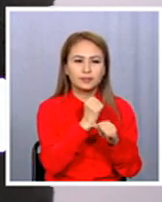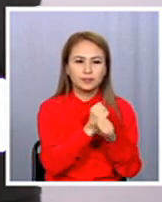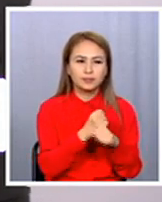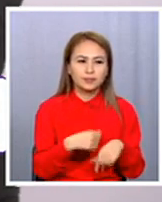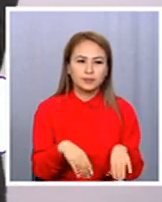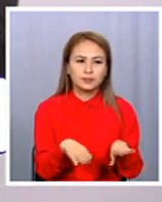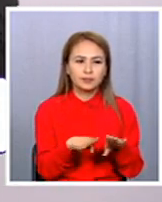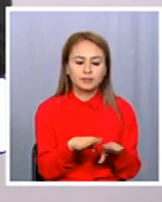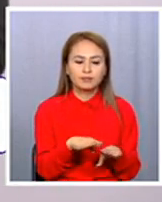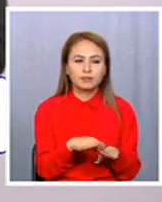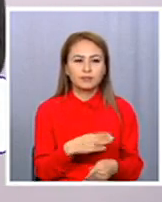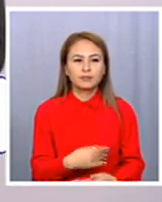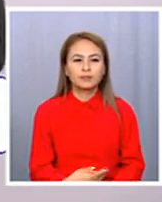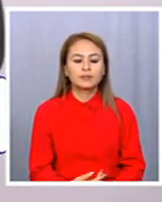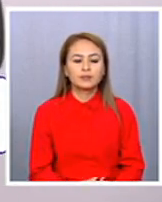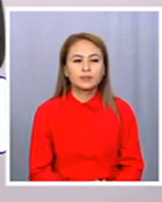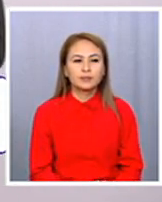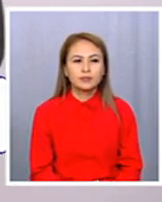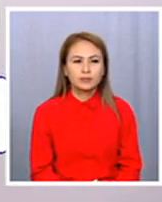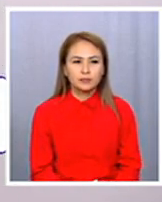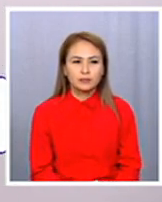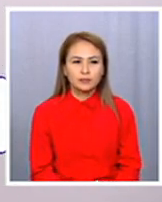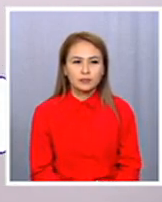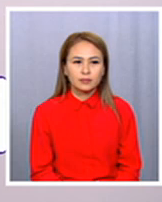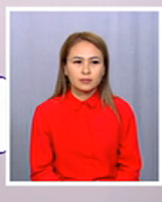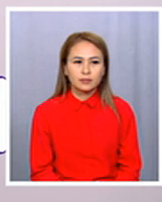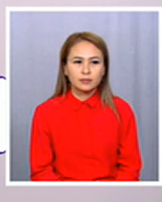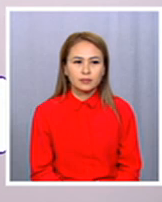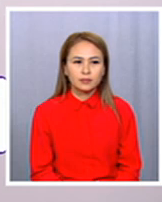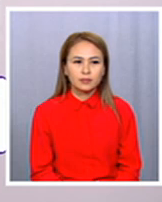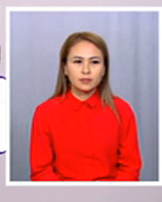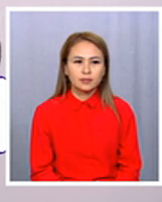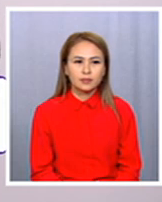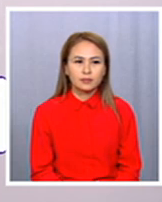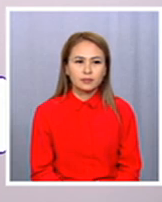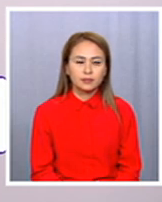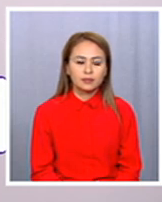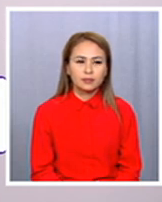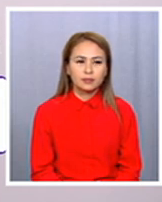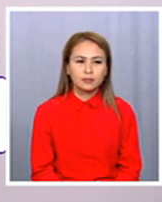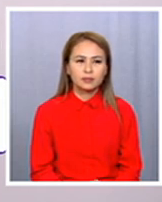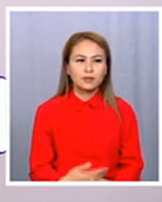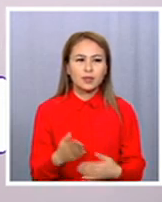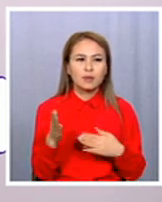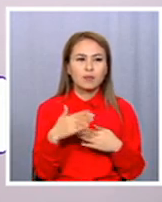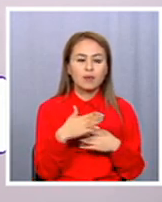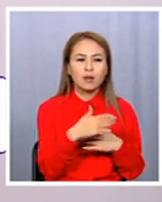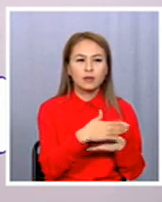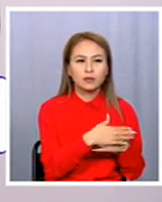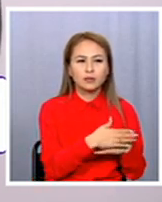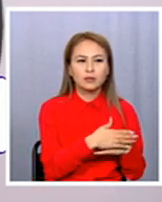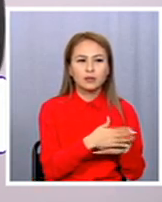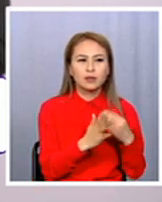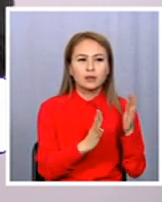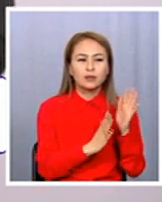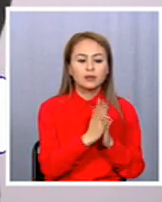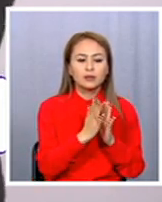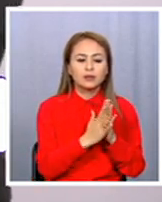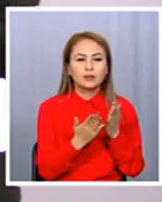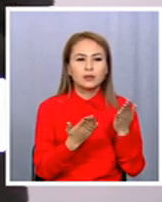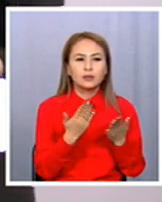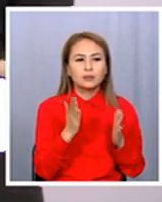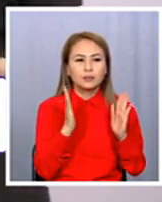оған жасанды орта дайындайды. Немесе біз өзіміз мысал ретінде балықты өсіретін болсақ, оған да